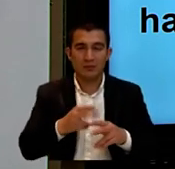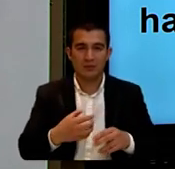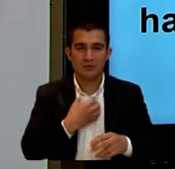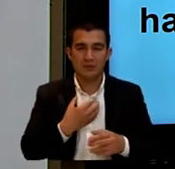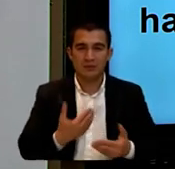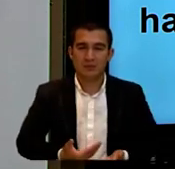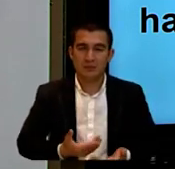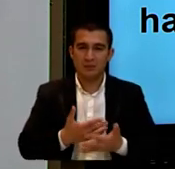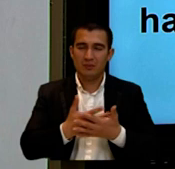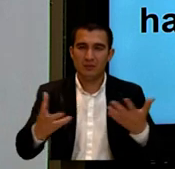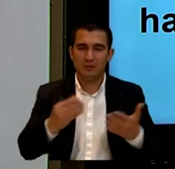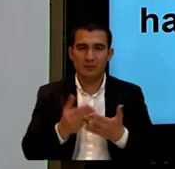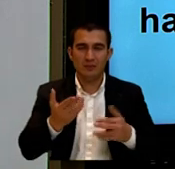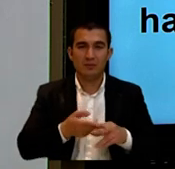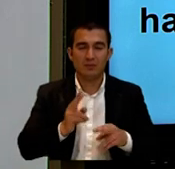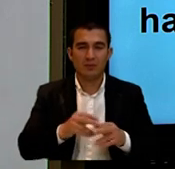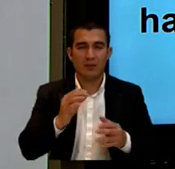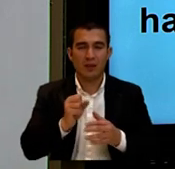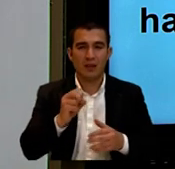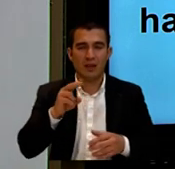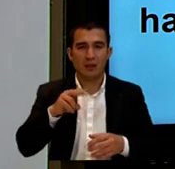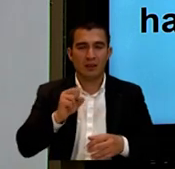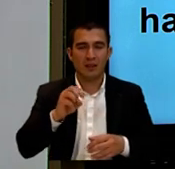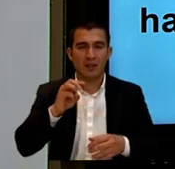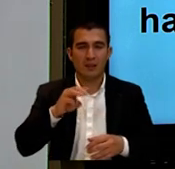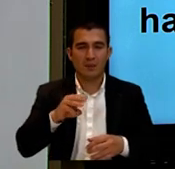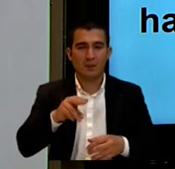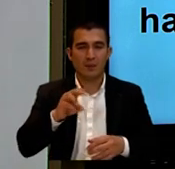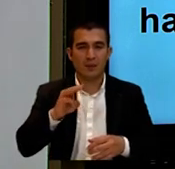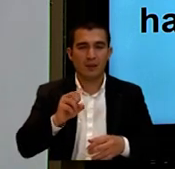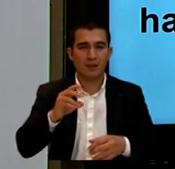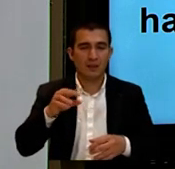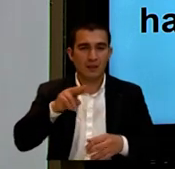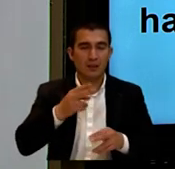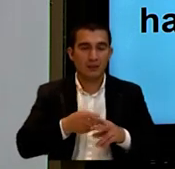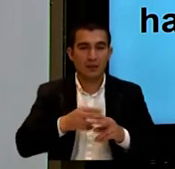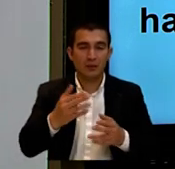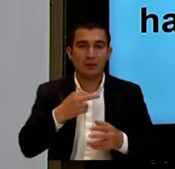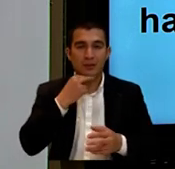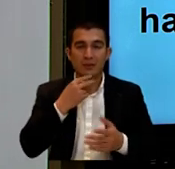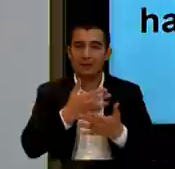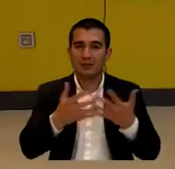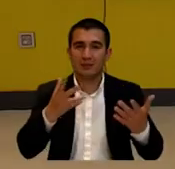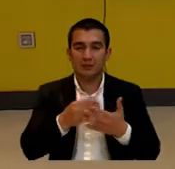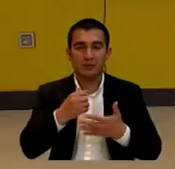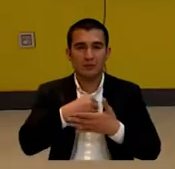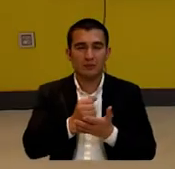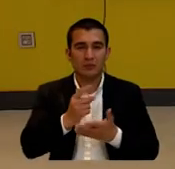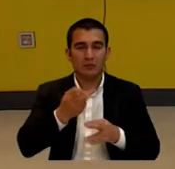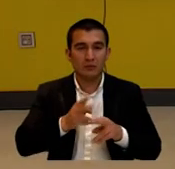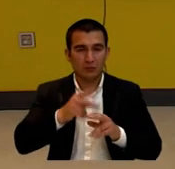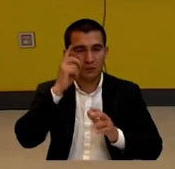араморфоз, идеоадаптацияларының қамдауларының әқамйатының анықлаштын ібарад.